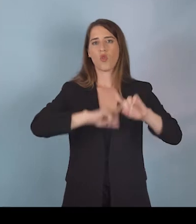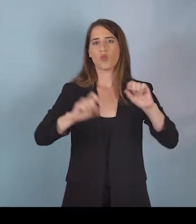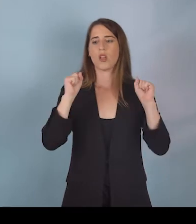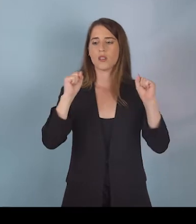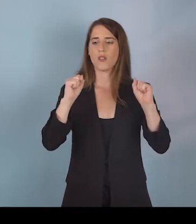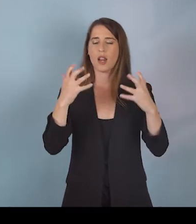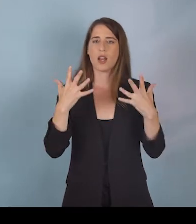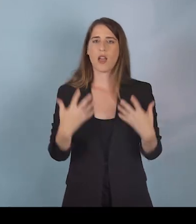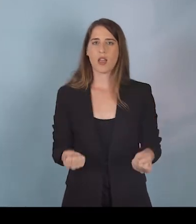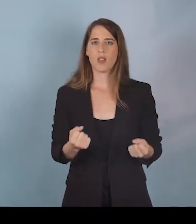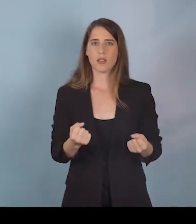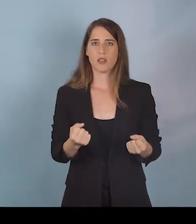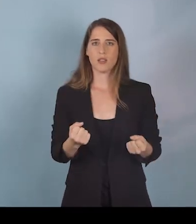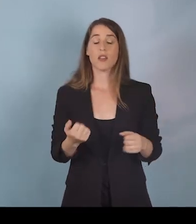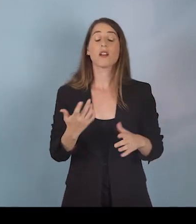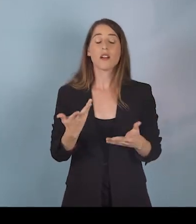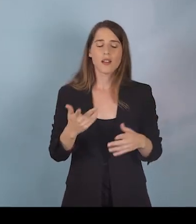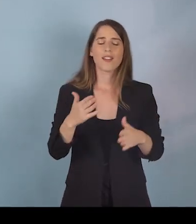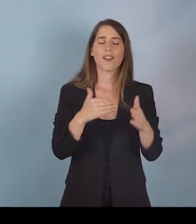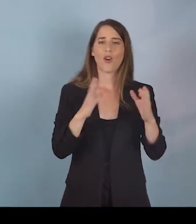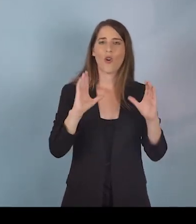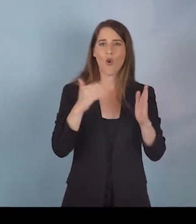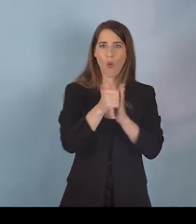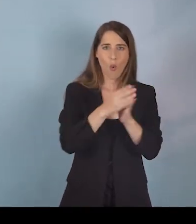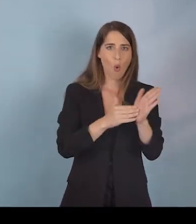το για ποιο λόγο υπάρχει η ColourYouth.